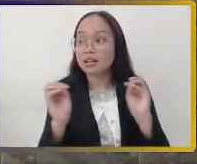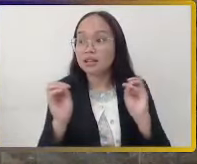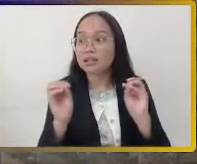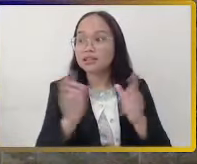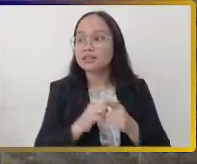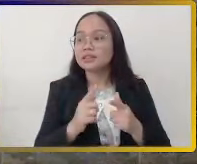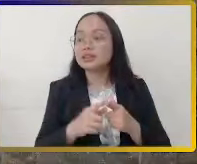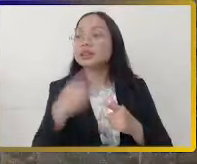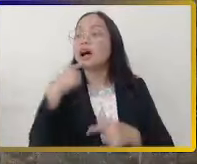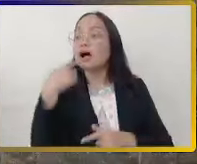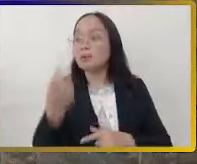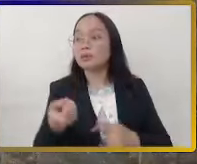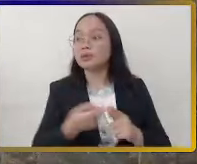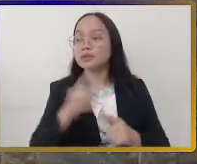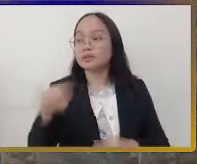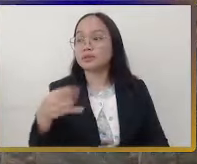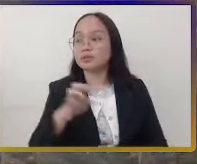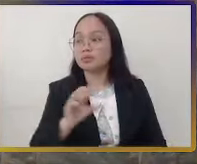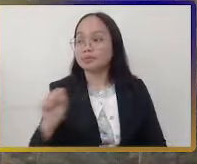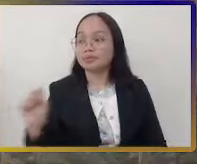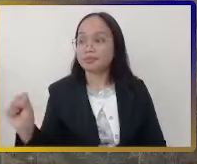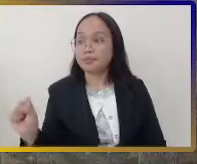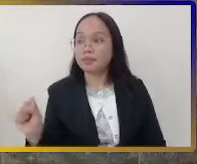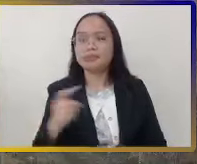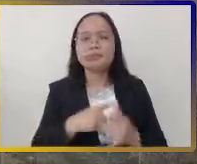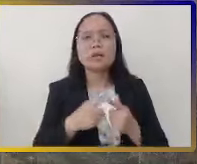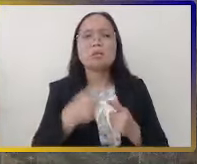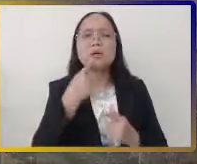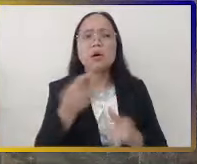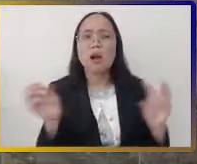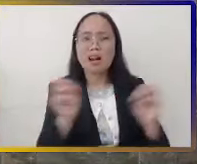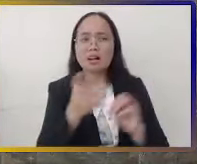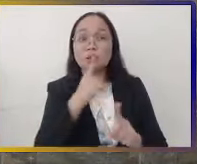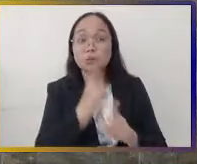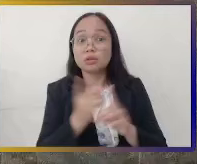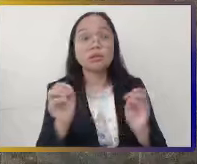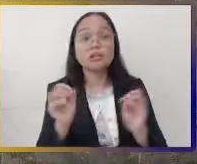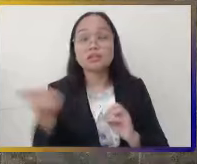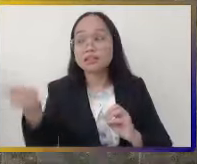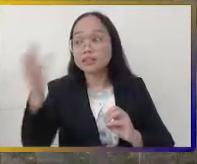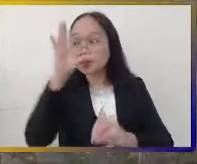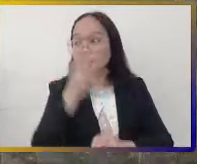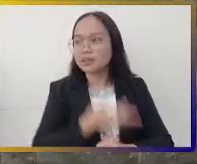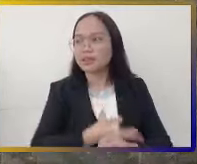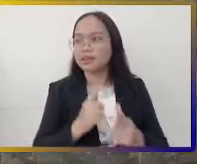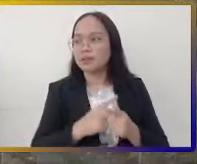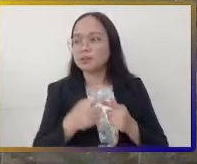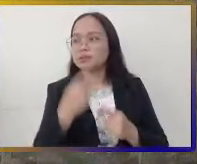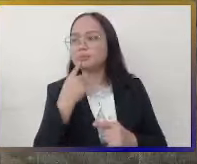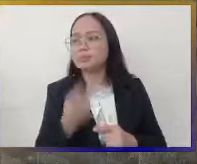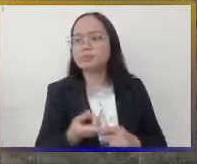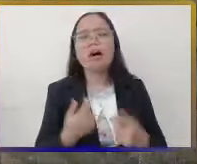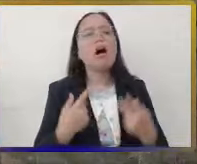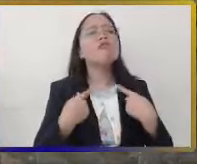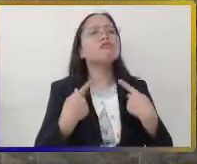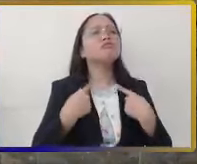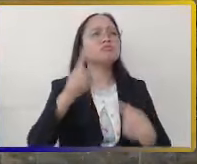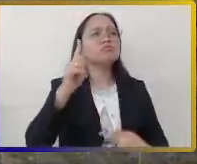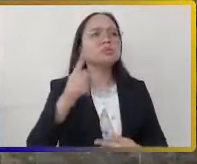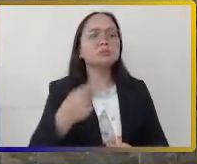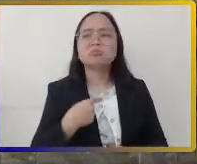I'm sorry, sinabi niya kay Jesse, sinabi ni Samuel kay Jesse, wala ka na ba talagang ibang anak? Sabi niya, meron pa,